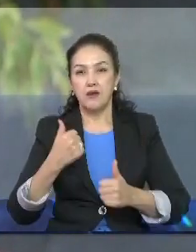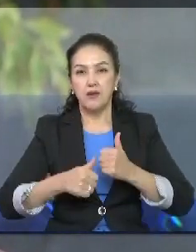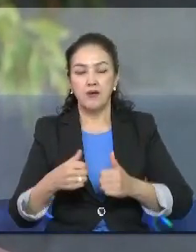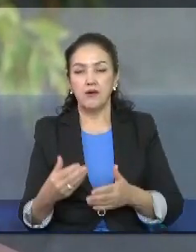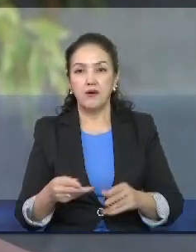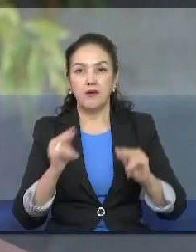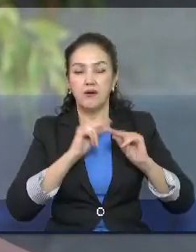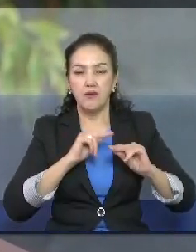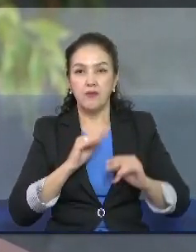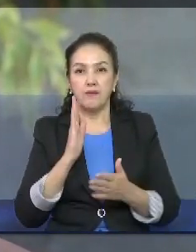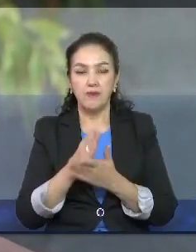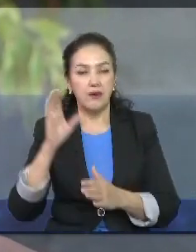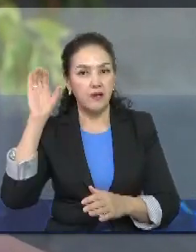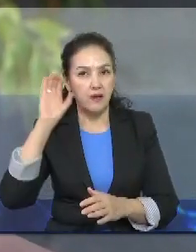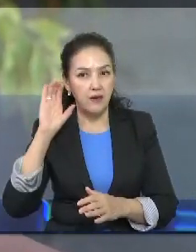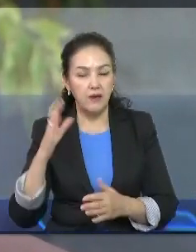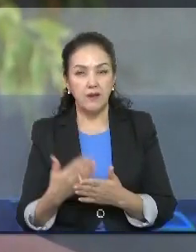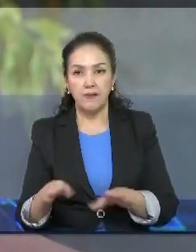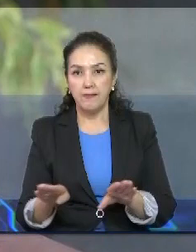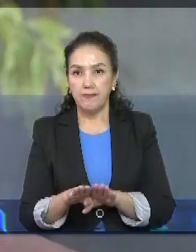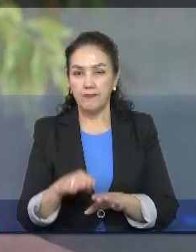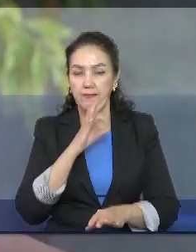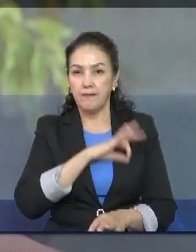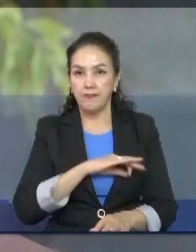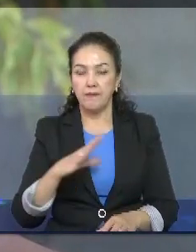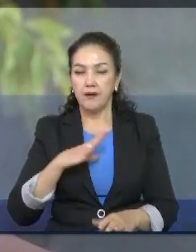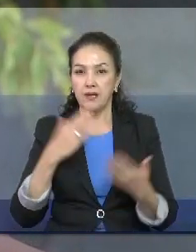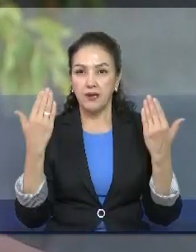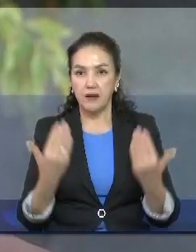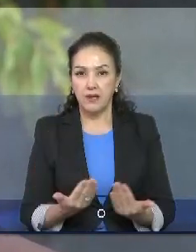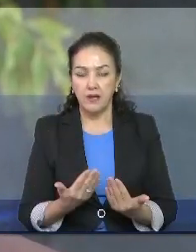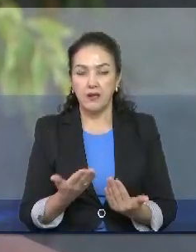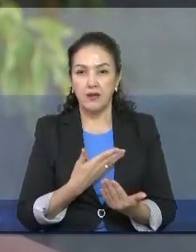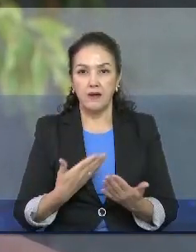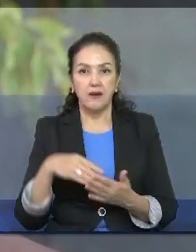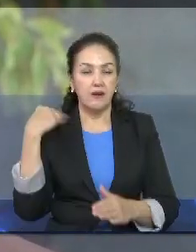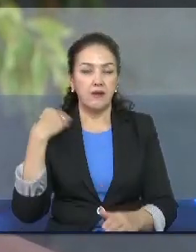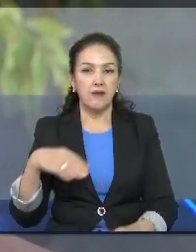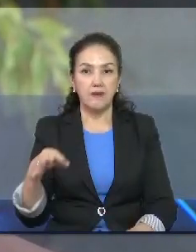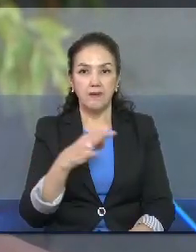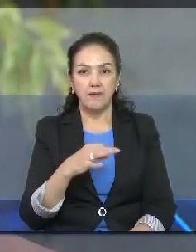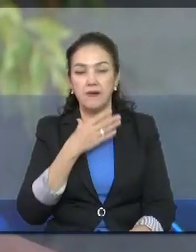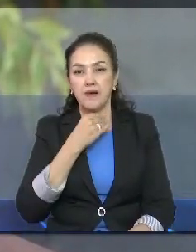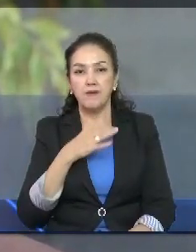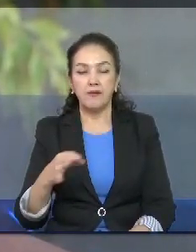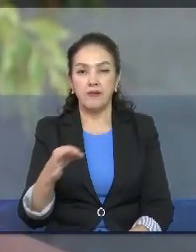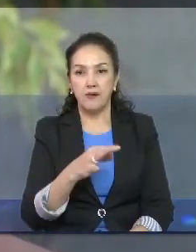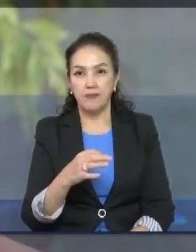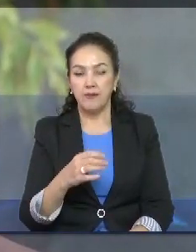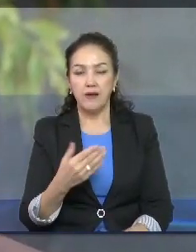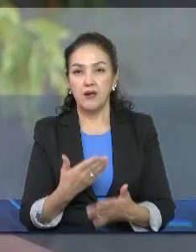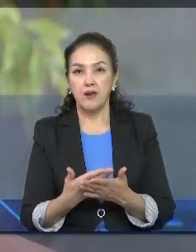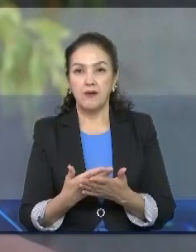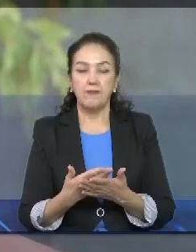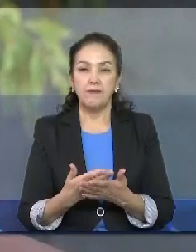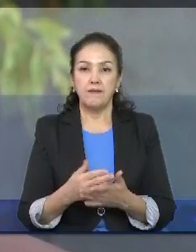жұмысқа қабылдау мүмкіншілігі бар екенін естідім. Сол мүмкіншілікті пайдалана отырып қазіргі таңда осы Ақтөбе облысындағы Мәртөк ауданында Мәртөк